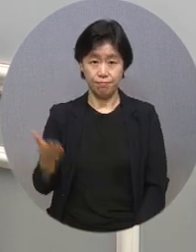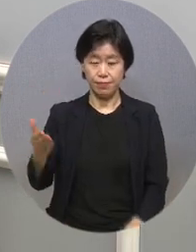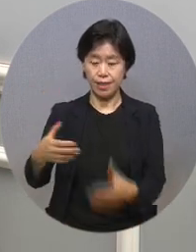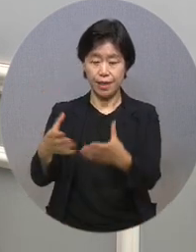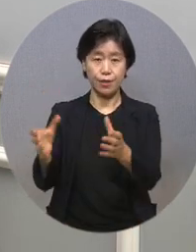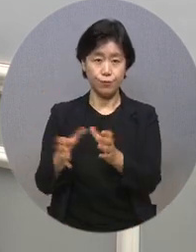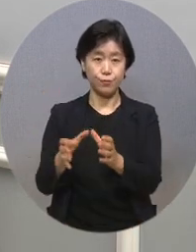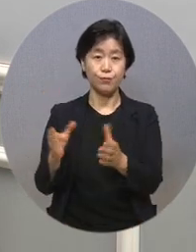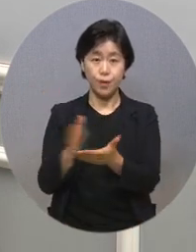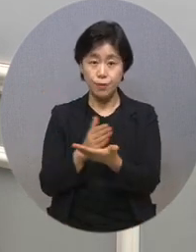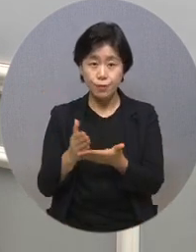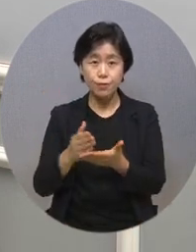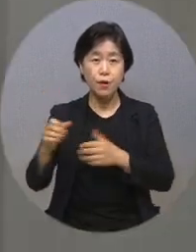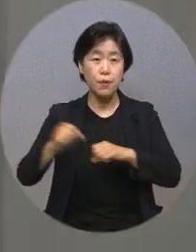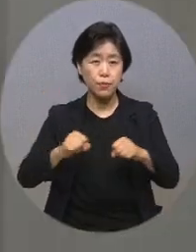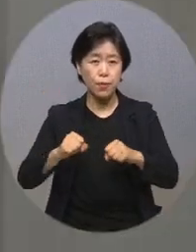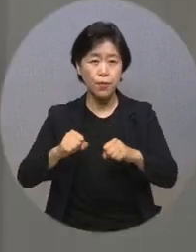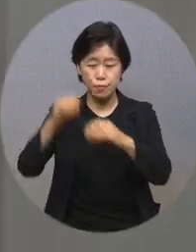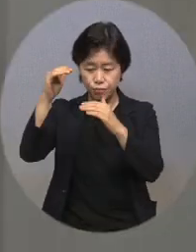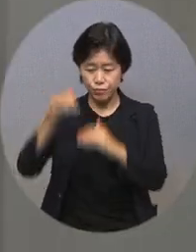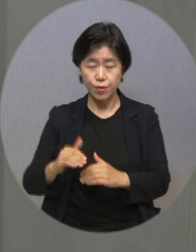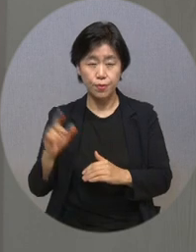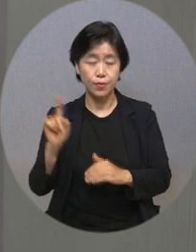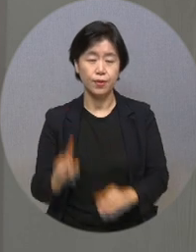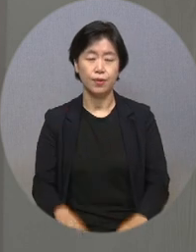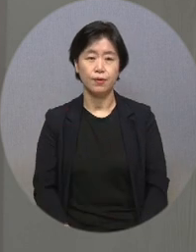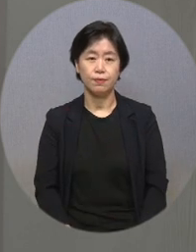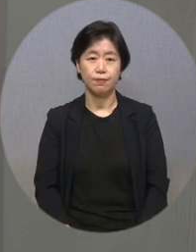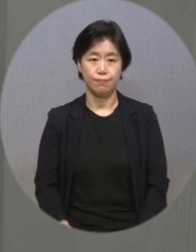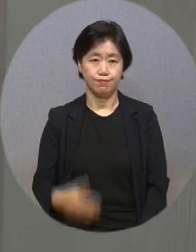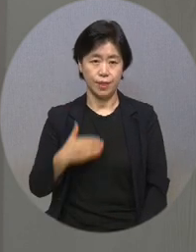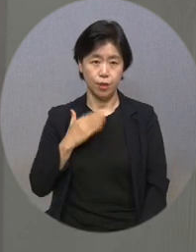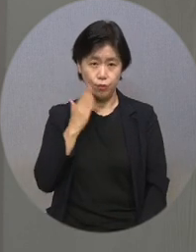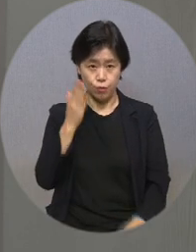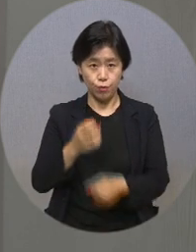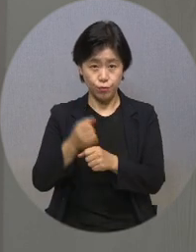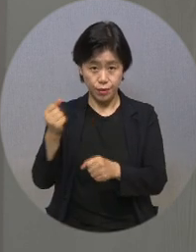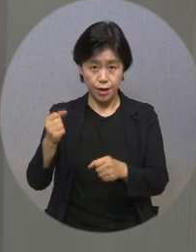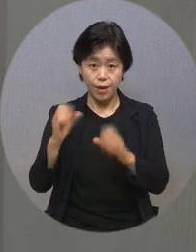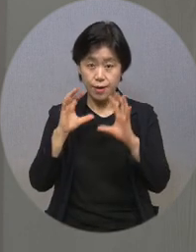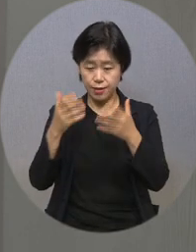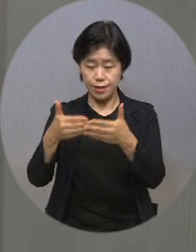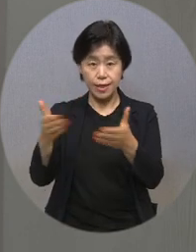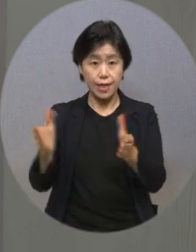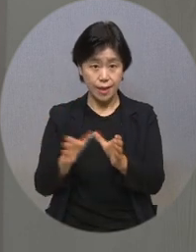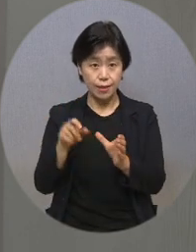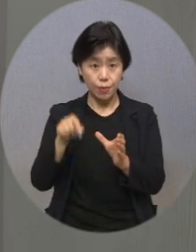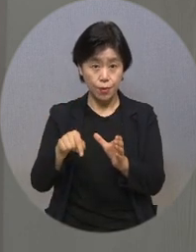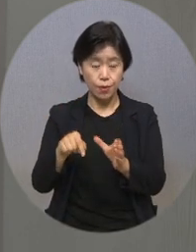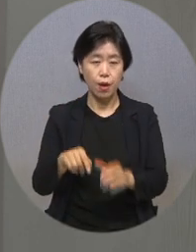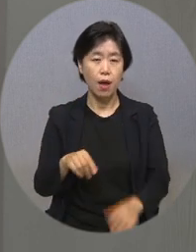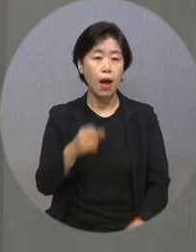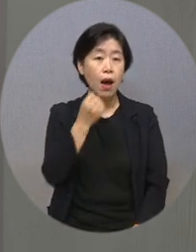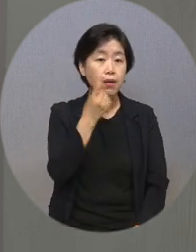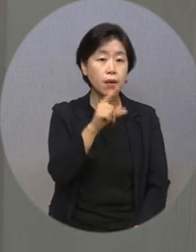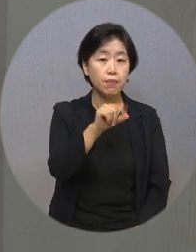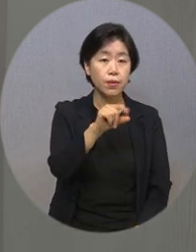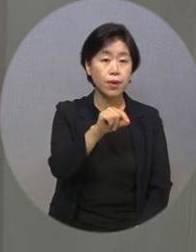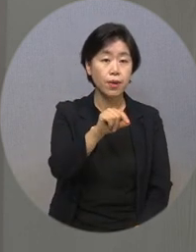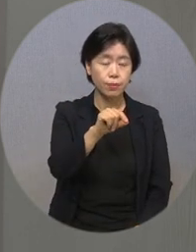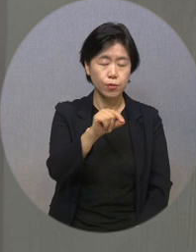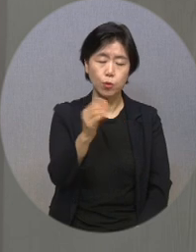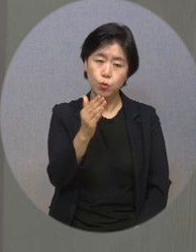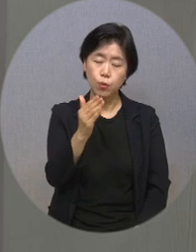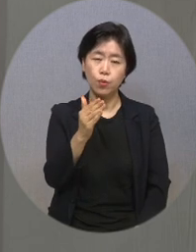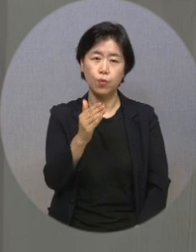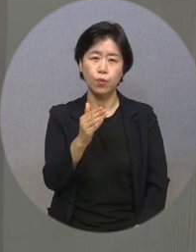어떻게 진행되고 있나요? 저희 초록우산 어린이재단에서는 월 10,000원 이상의 정기 후원을